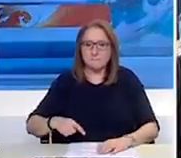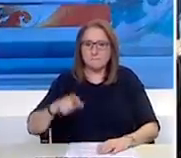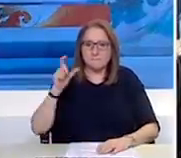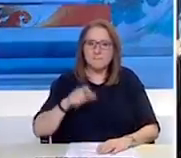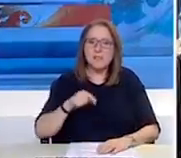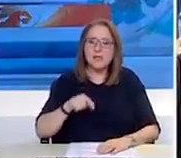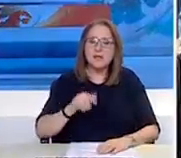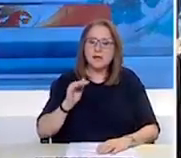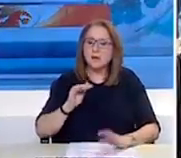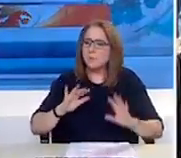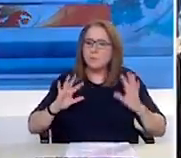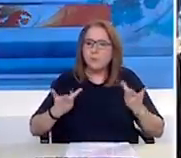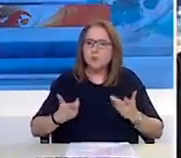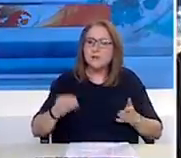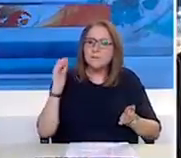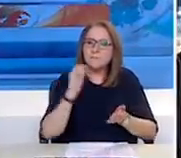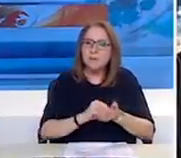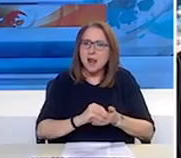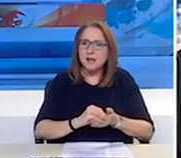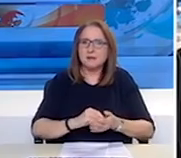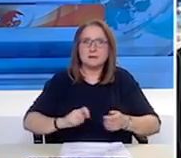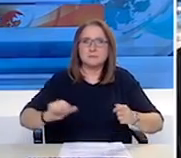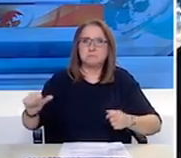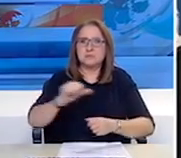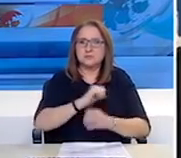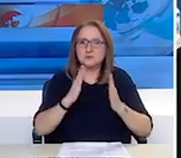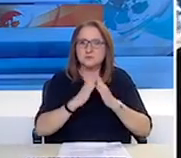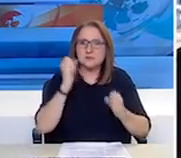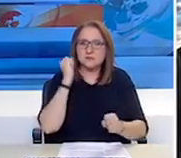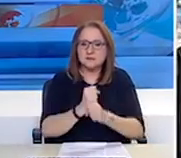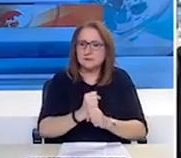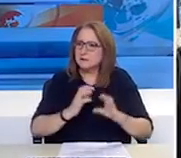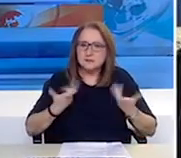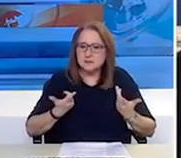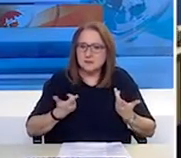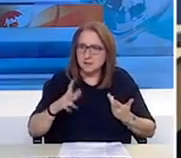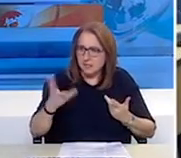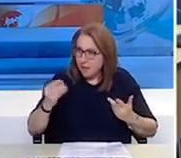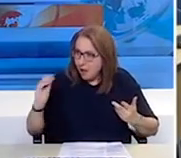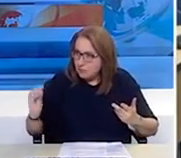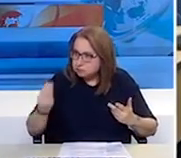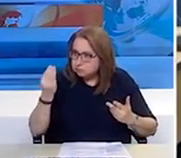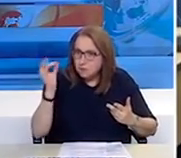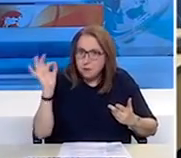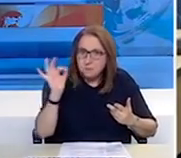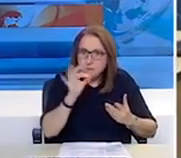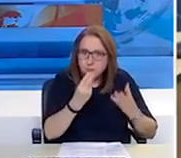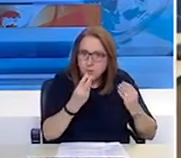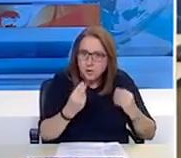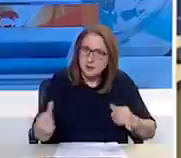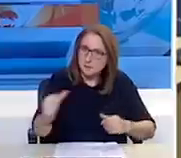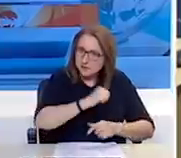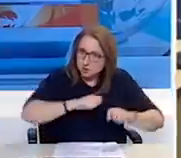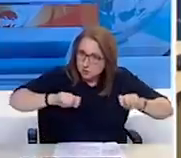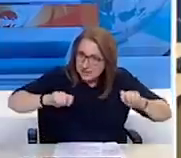όρους μπορεί να έχουμε νέα απαγόρευση κυκλοφορίας και lockdown? Υπάρχει αριθμός κρουσμάτων ή κάποιες άλλες παράμετροι που θα ληφθούν υπόψη για